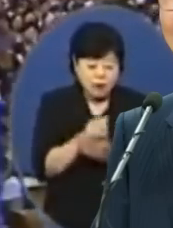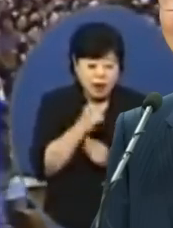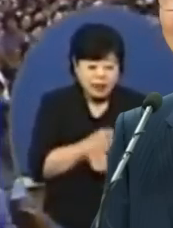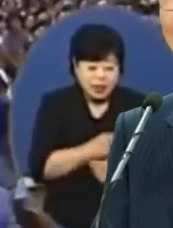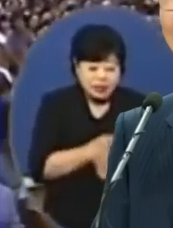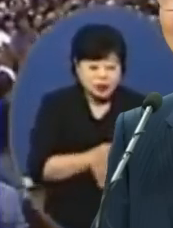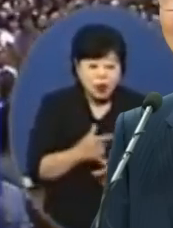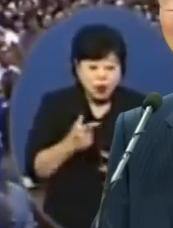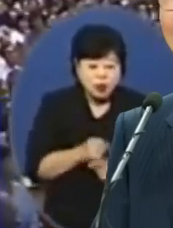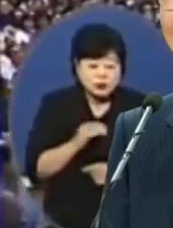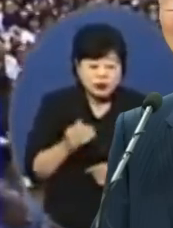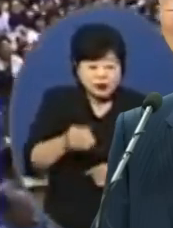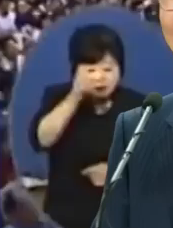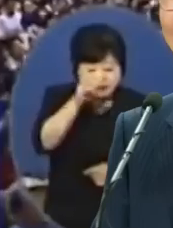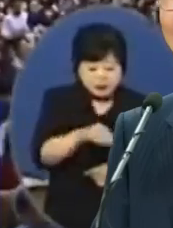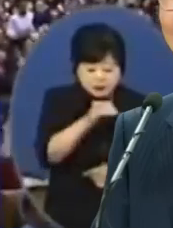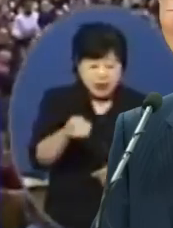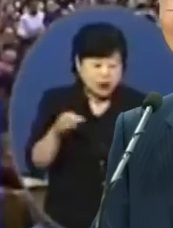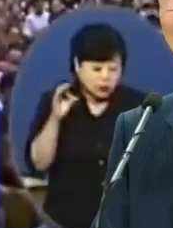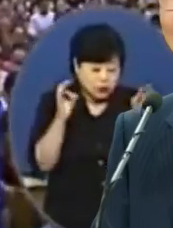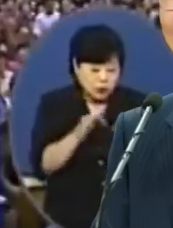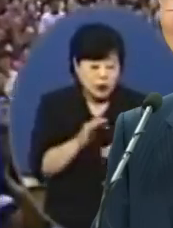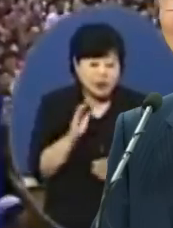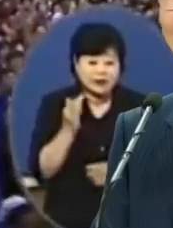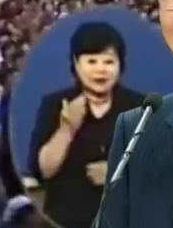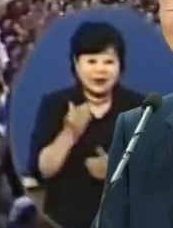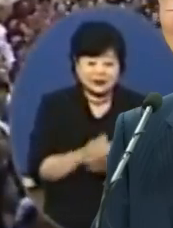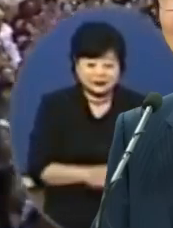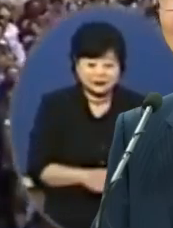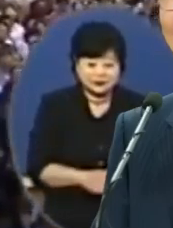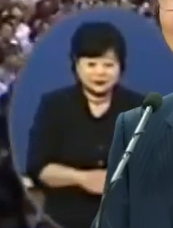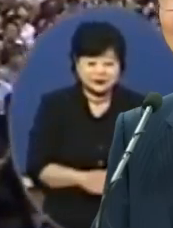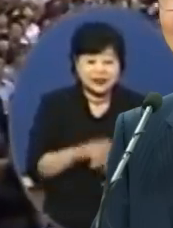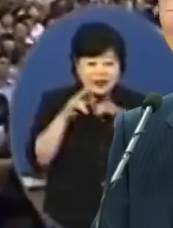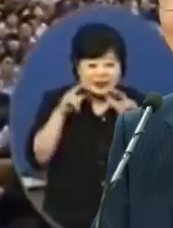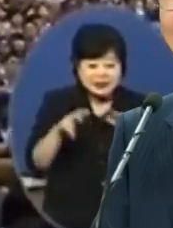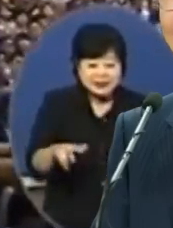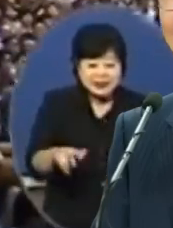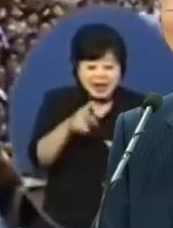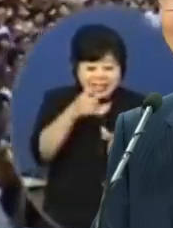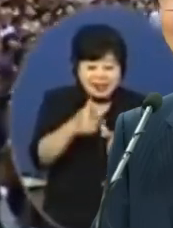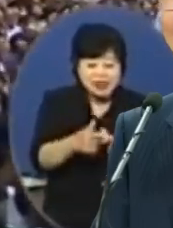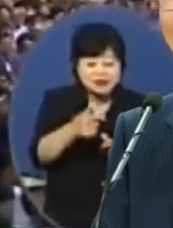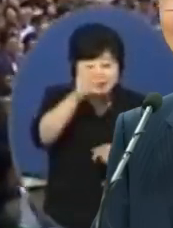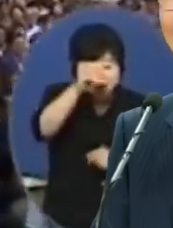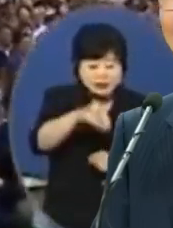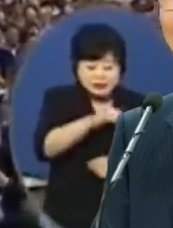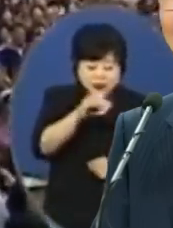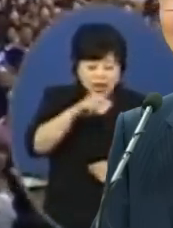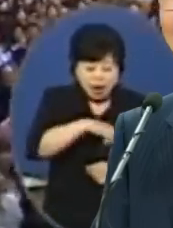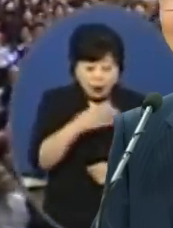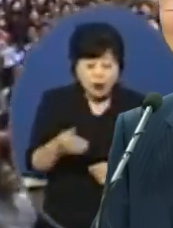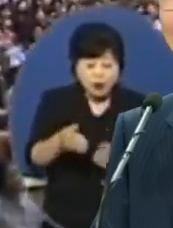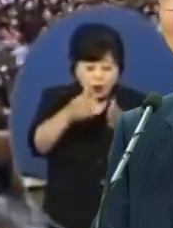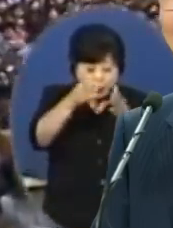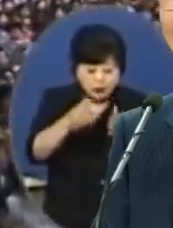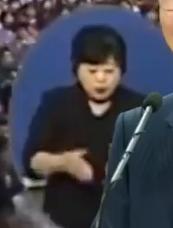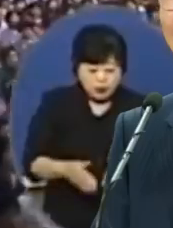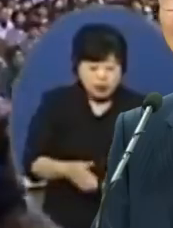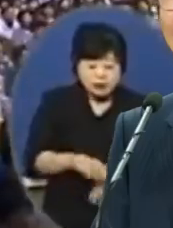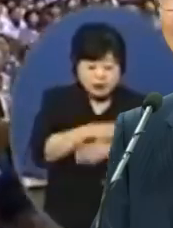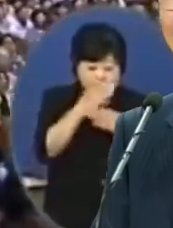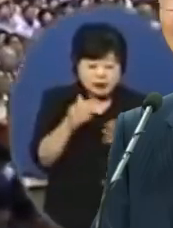하심이라. 원수된 것은 십자가로 소멸했다고 말씀하고 있는 것입니다. 이제는 예수 그리스도의 십자 보혈을 통해서 우리가